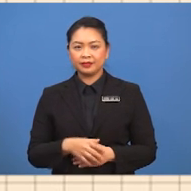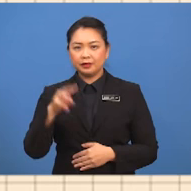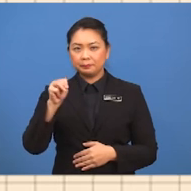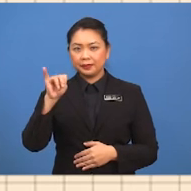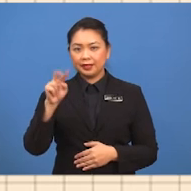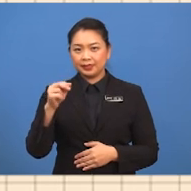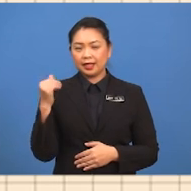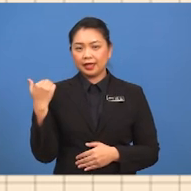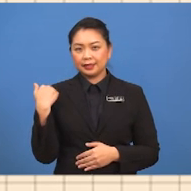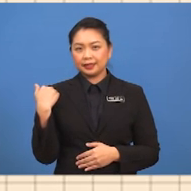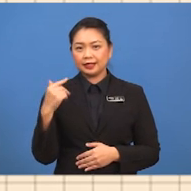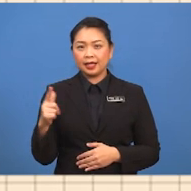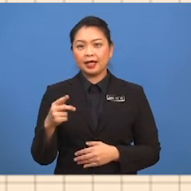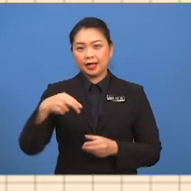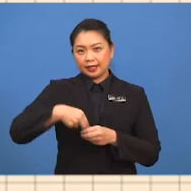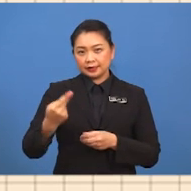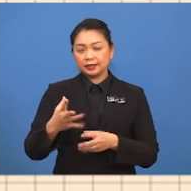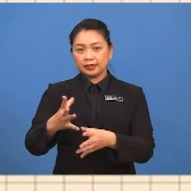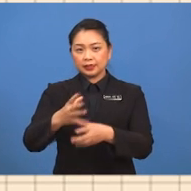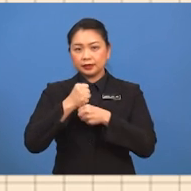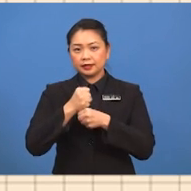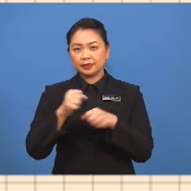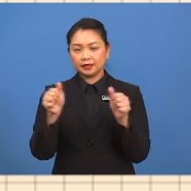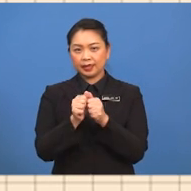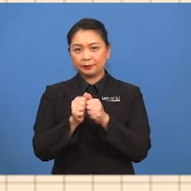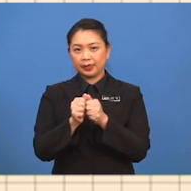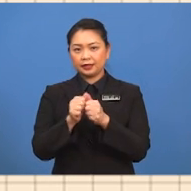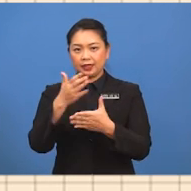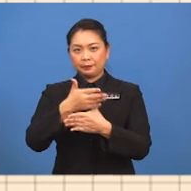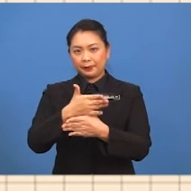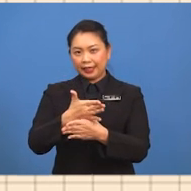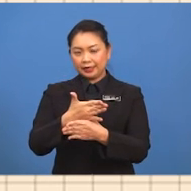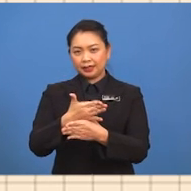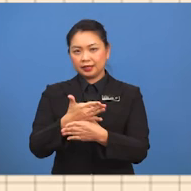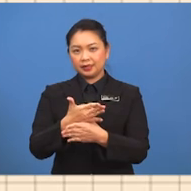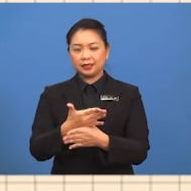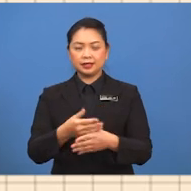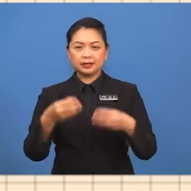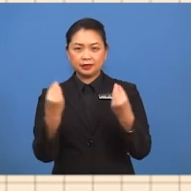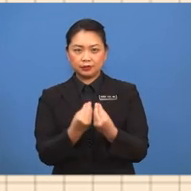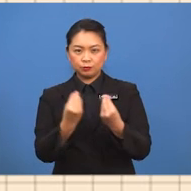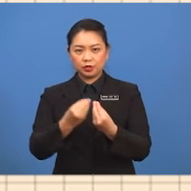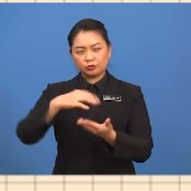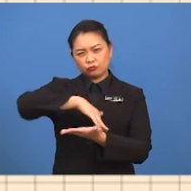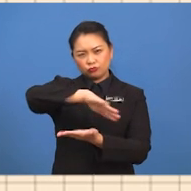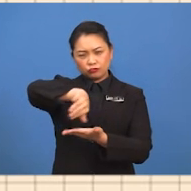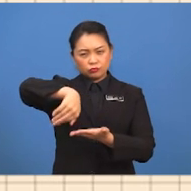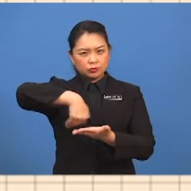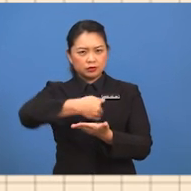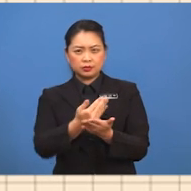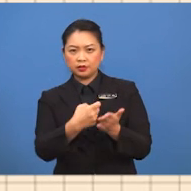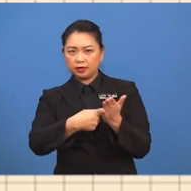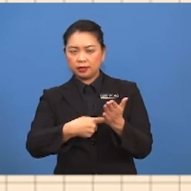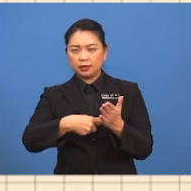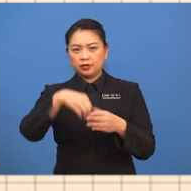Mean ialah hasil yang diperolehi dengan membahagikan jumlah